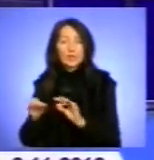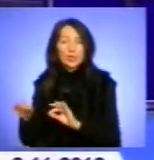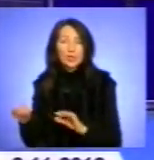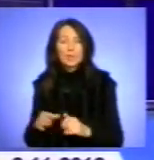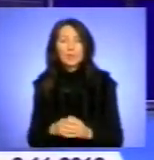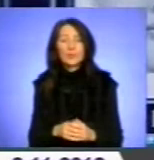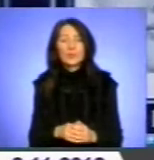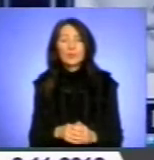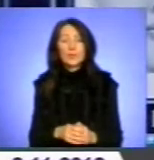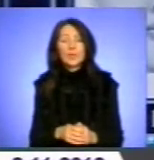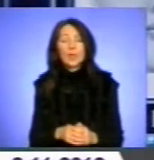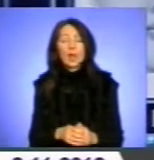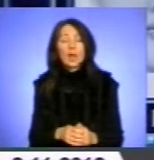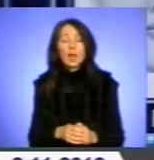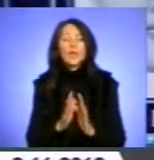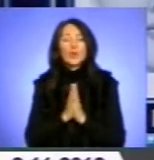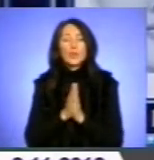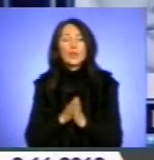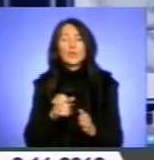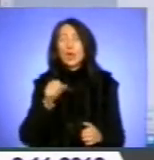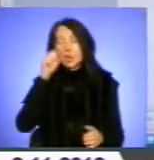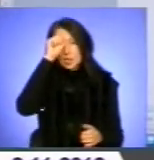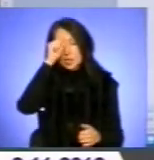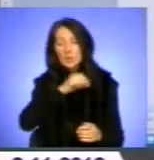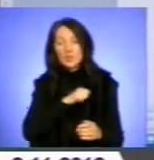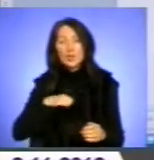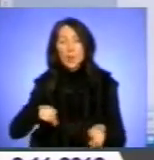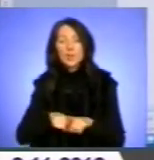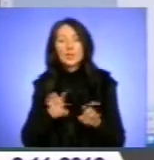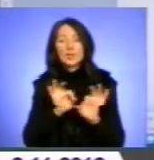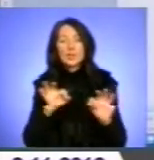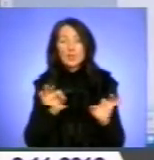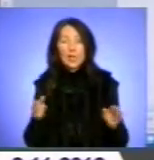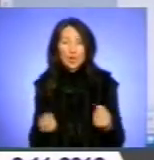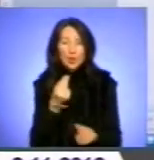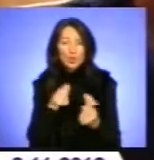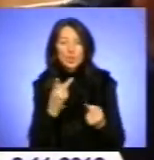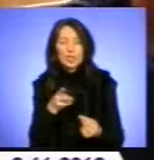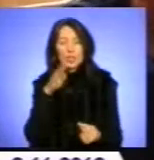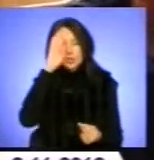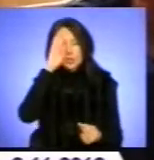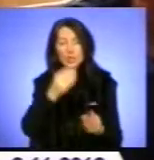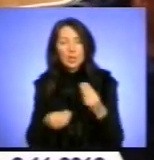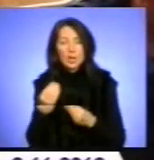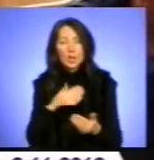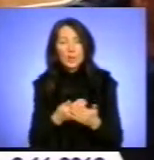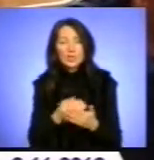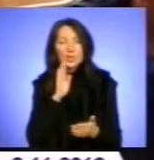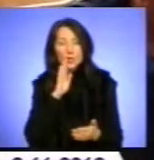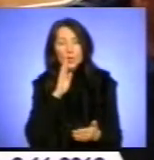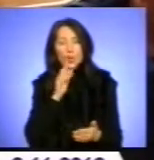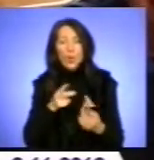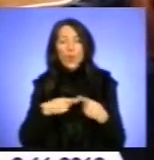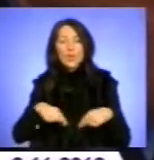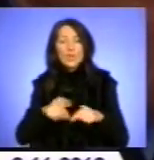області. Відмолювання гріхів – саме такий сценарій розіграли дві пройдисвідки перед жертвою. У відділі міліції, куди звернулася молода